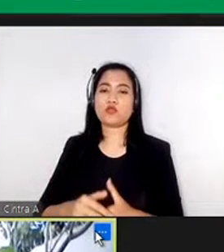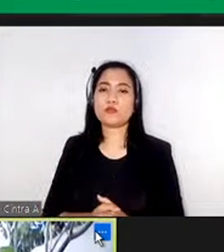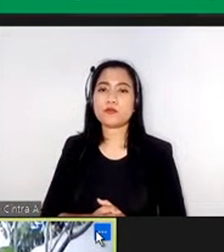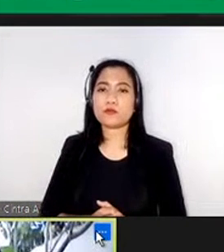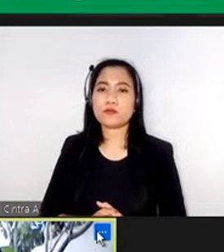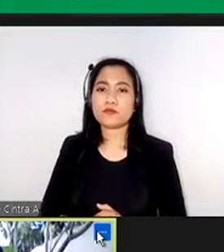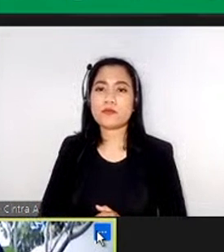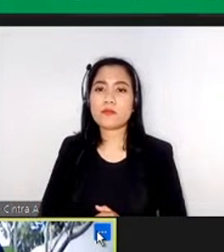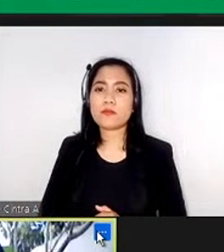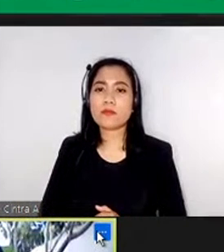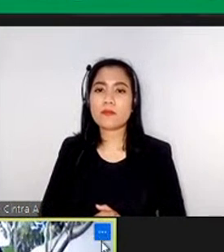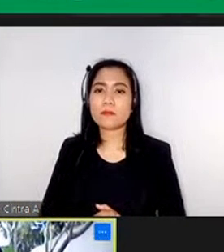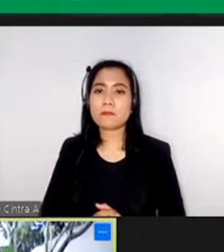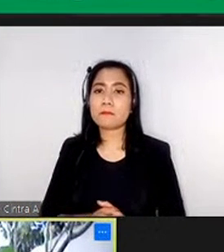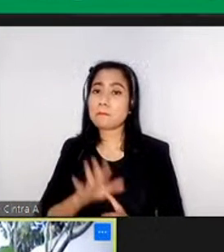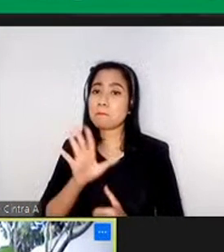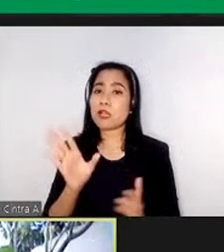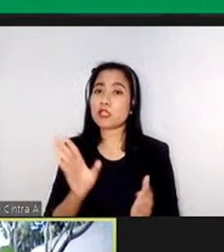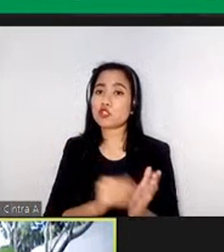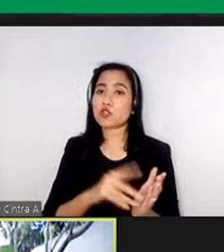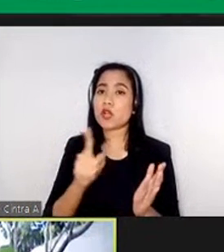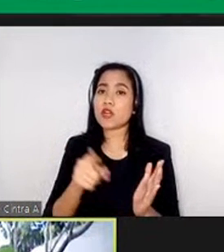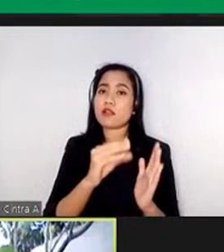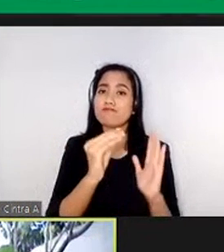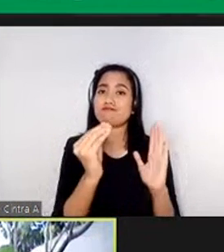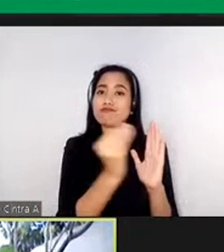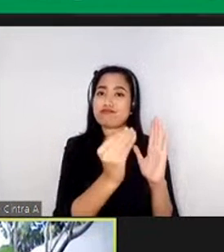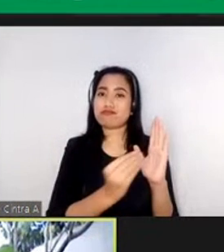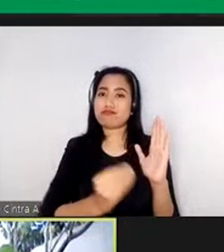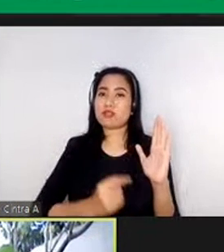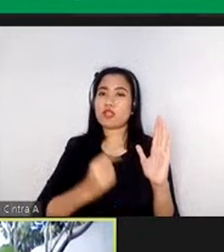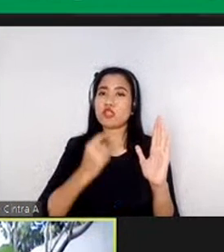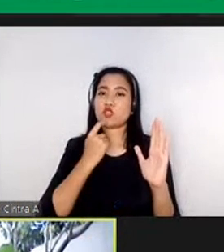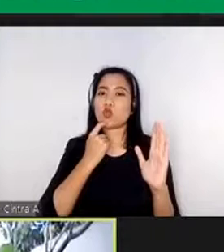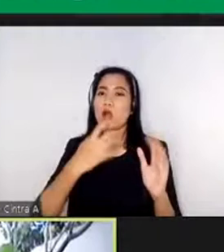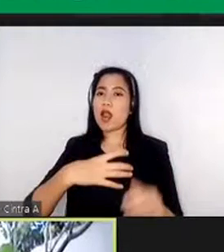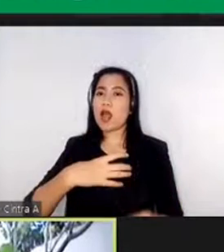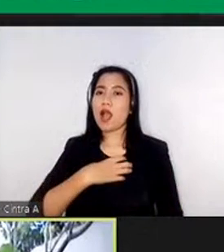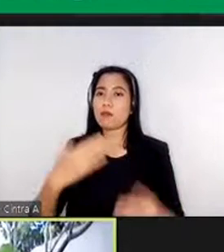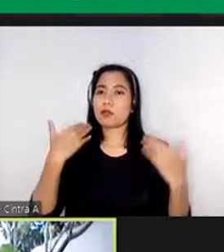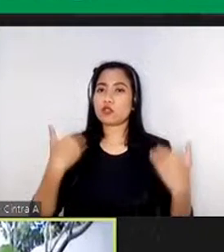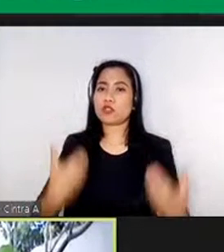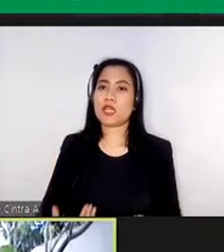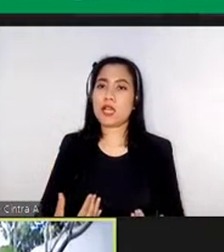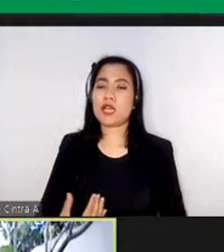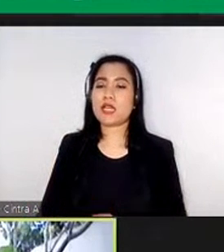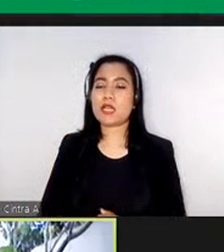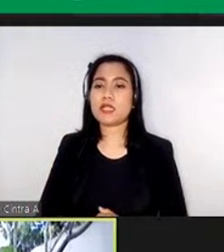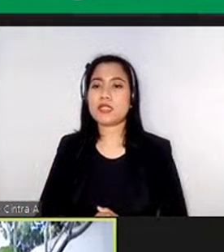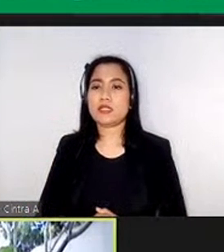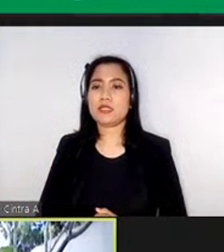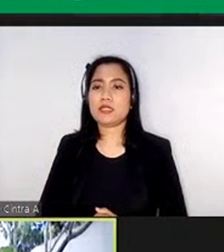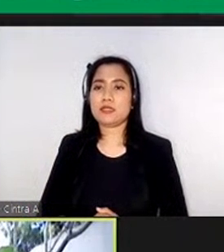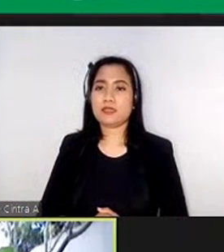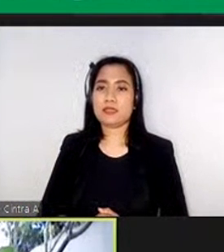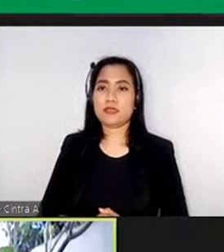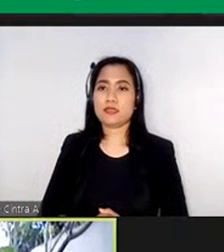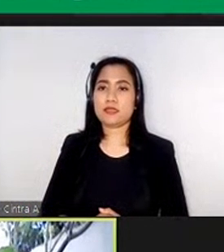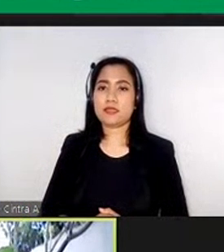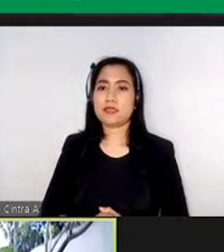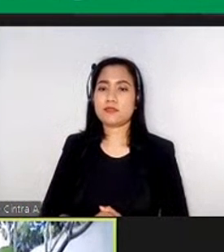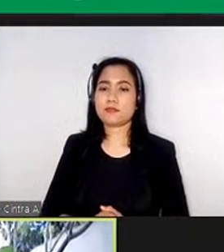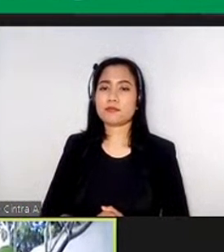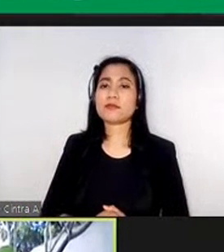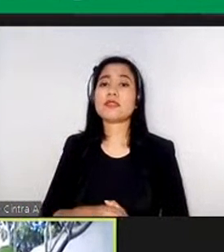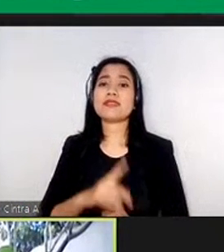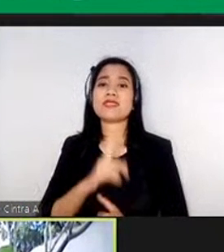dia langsung memasukkan ayat-ayat tentang Human Rights ke dalam E panduannya tersebut Nah kira-kira itu kalau mau melihat eh ininya untuk